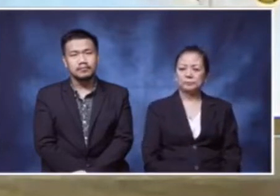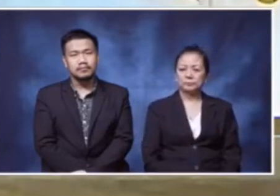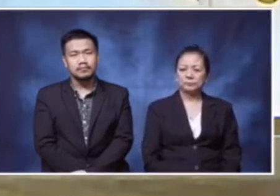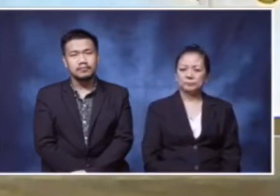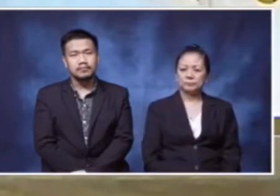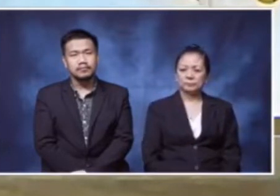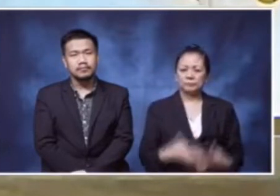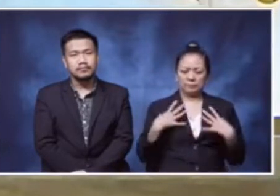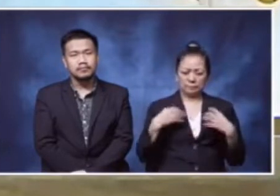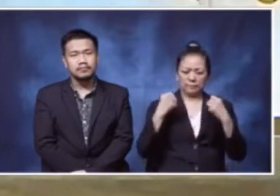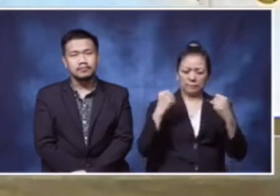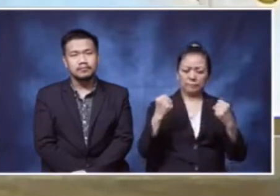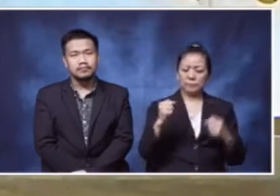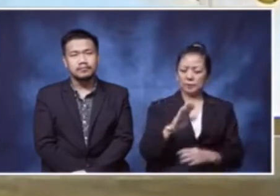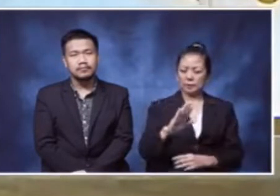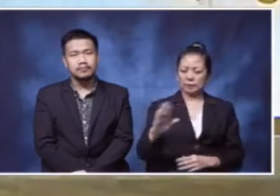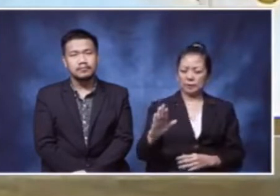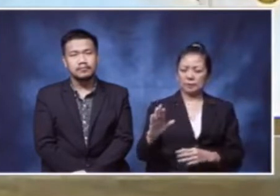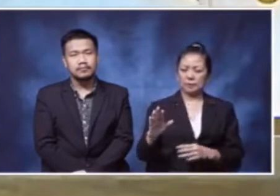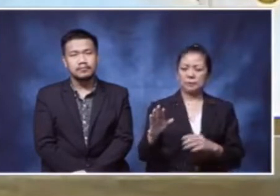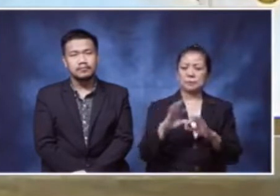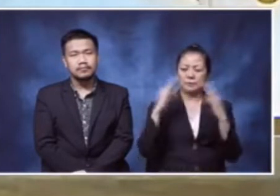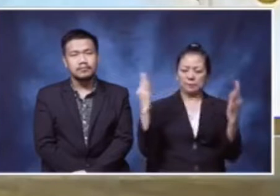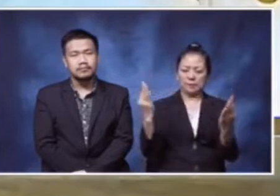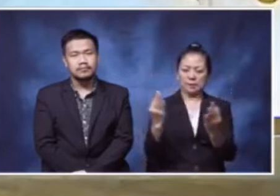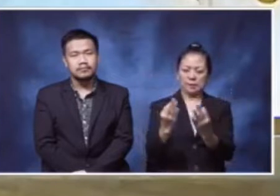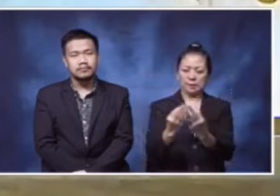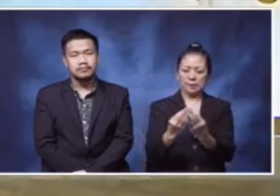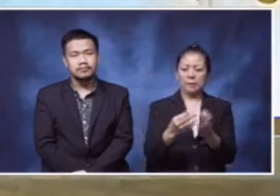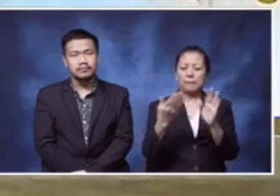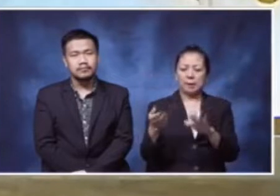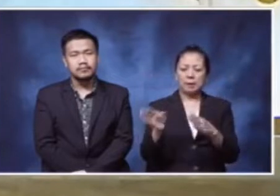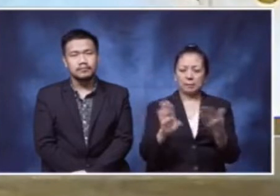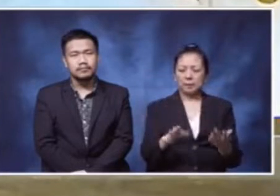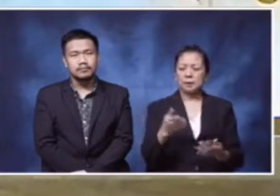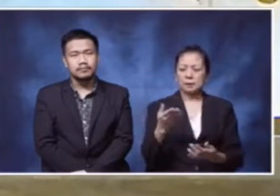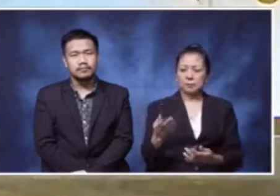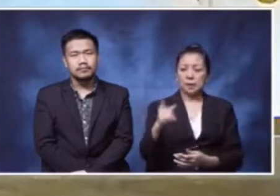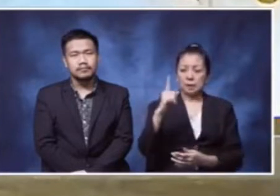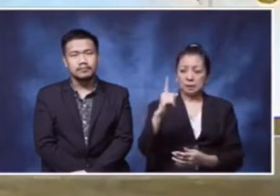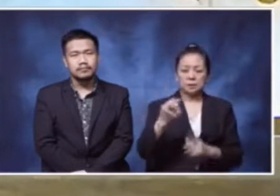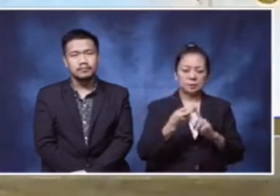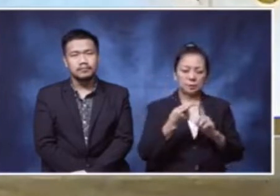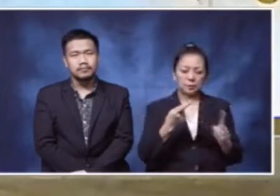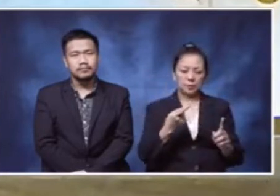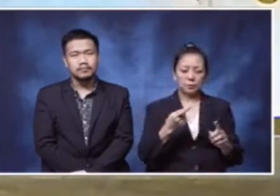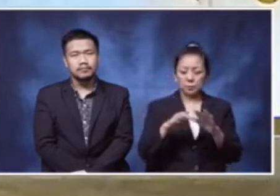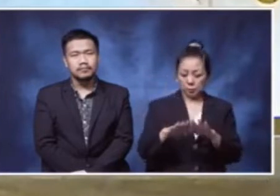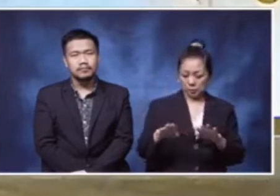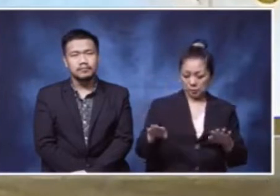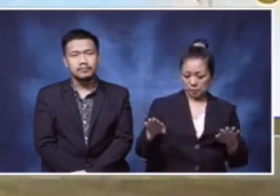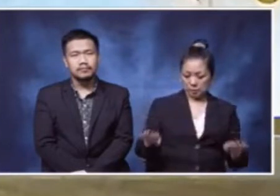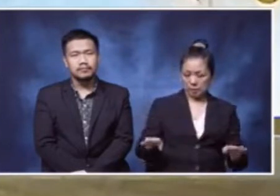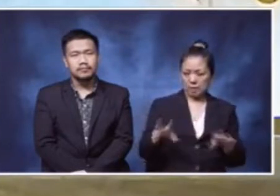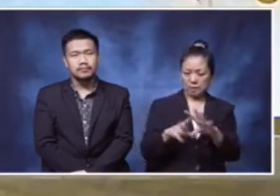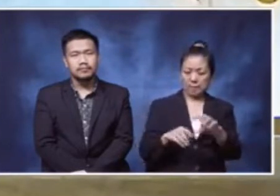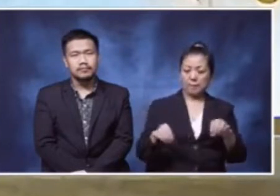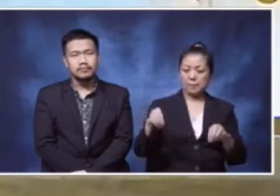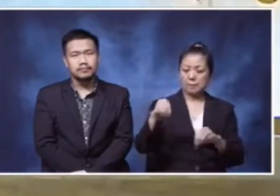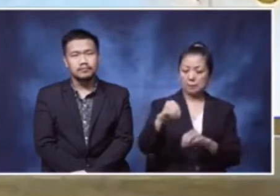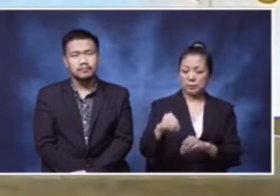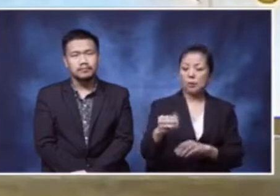patatatagin ko ang iyong sambahayan. Pagkamatay mo, isa sa iyong mga anak ang ipapalit ko